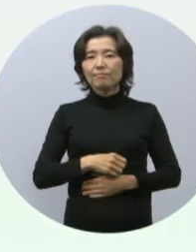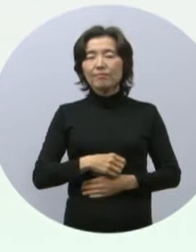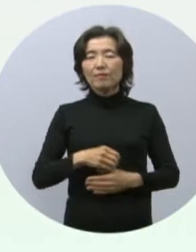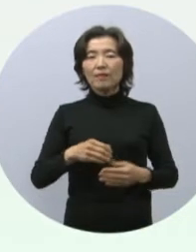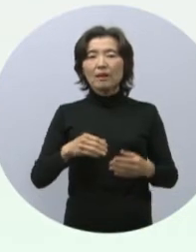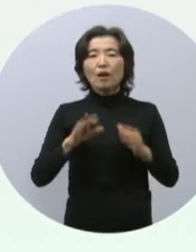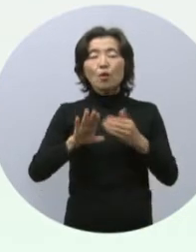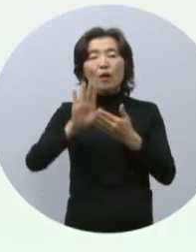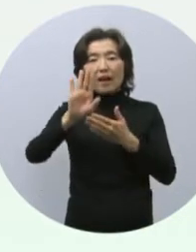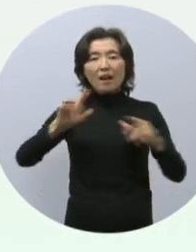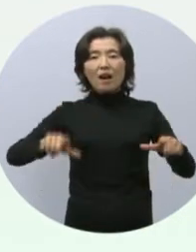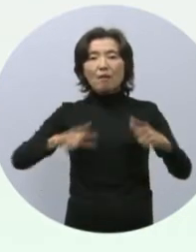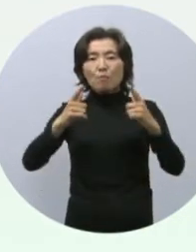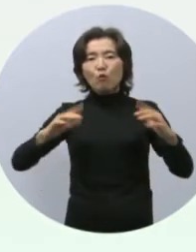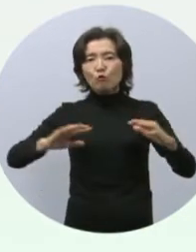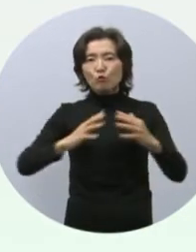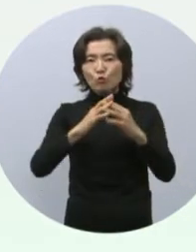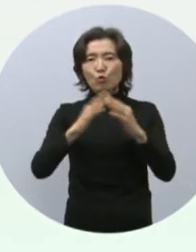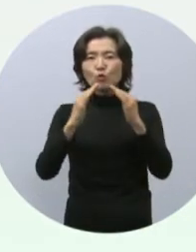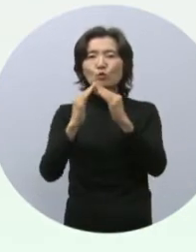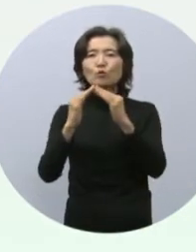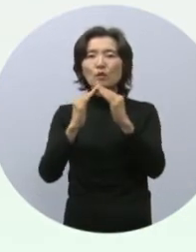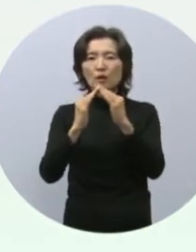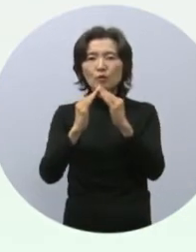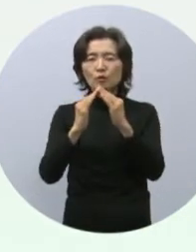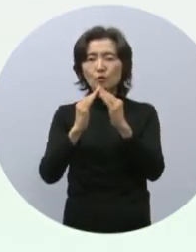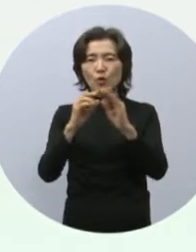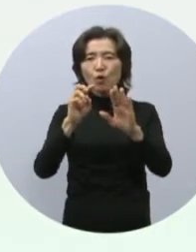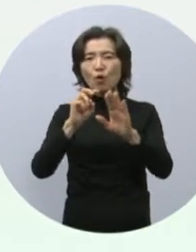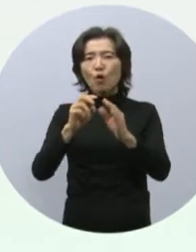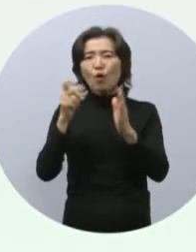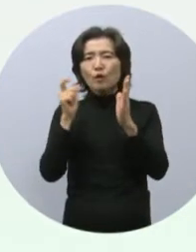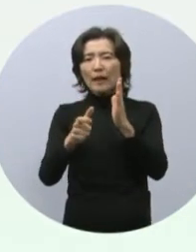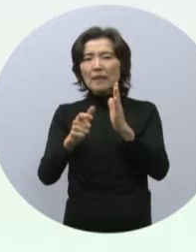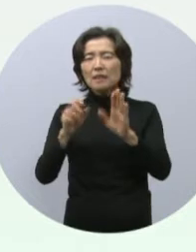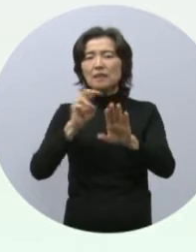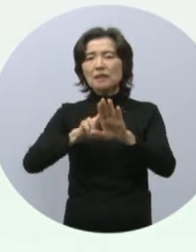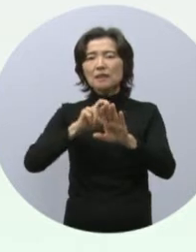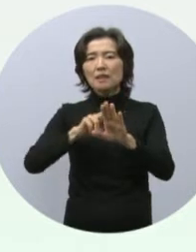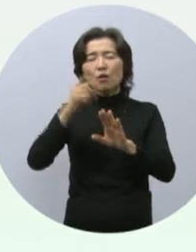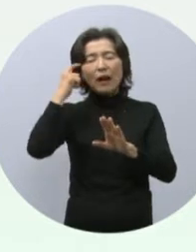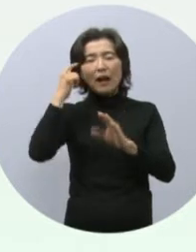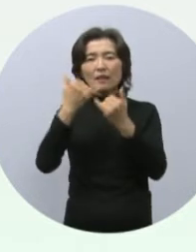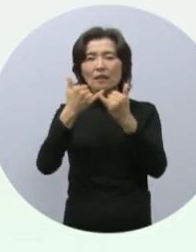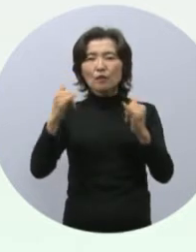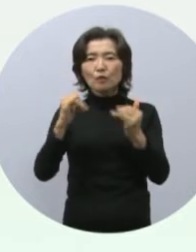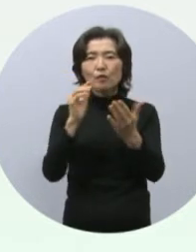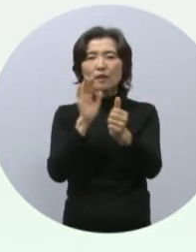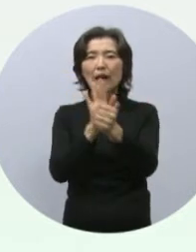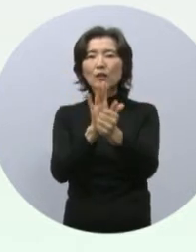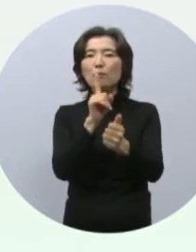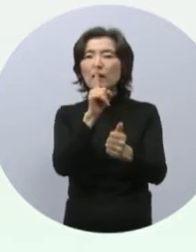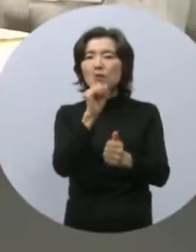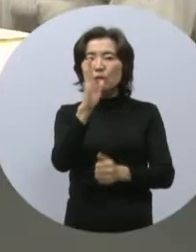にこれから木造住宅の耐震診断を検討されている方へ一言お願いします。